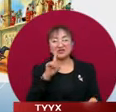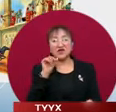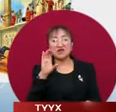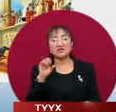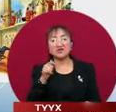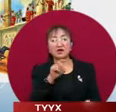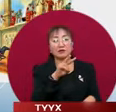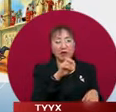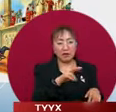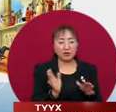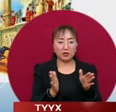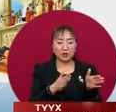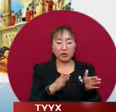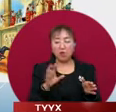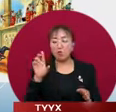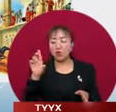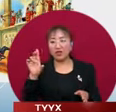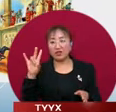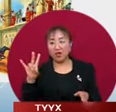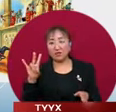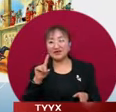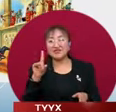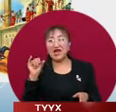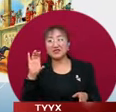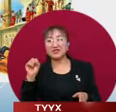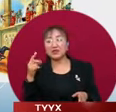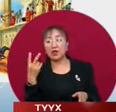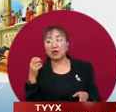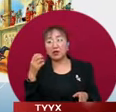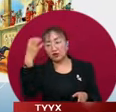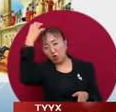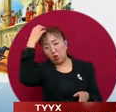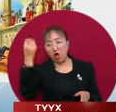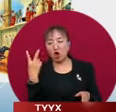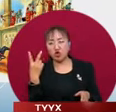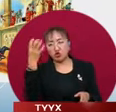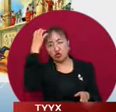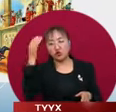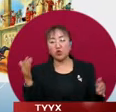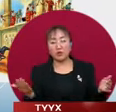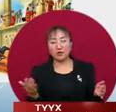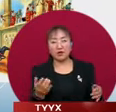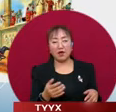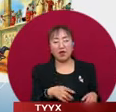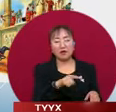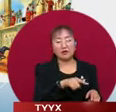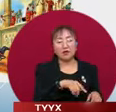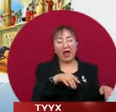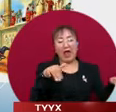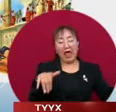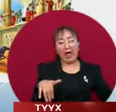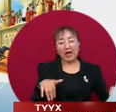найрамдах засаглал гэсэн хоёр засаглалын хэлбэртэй байсан бөгөөд хаан засаглалынхаа үед бол хаан сенат гэсэн хоёр бүрэлдэхүүн хэсгээс бүрддэг